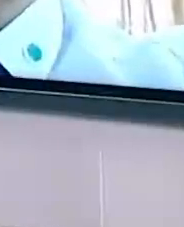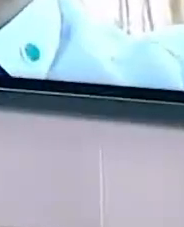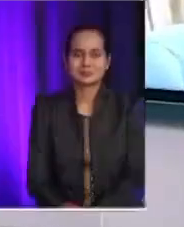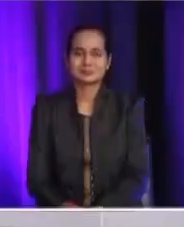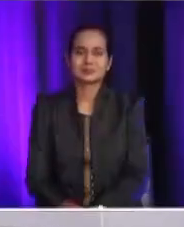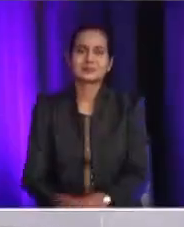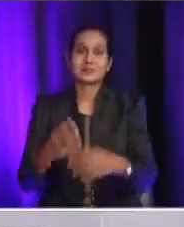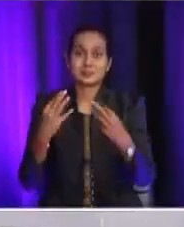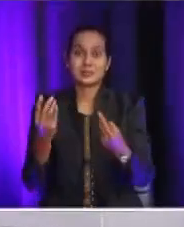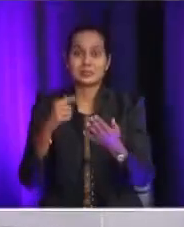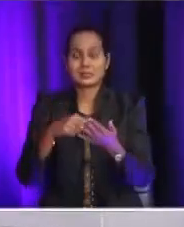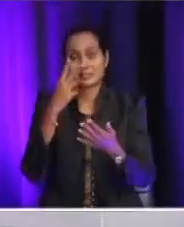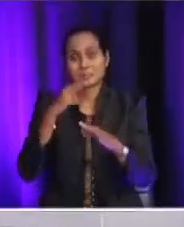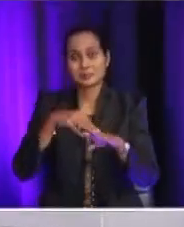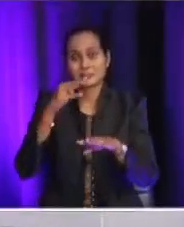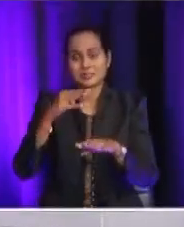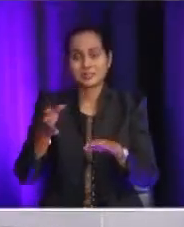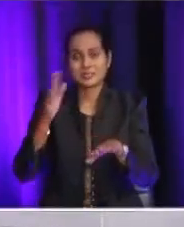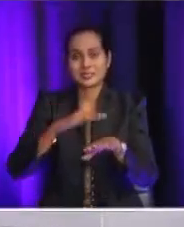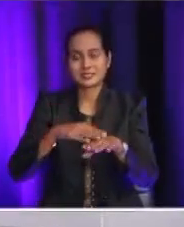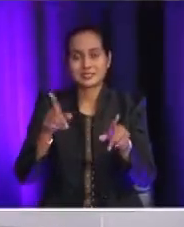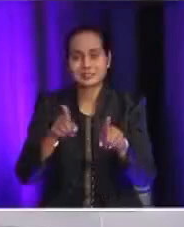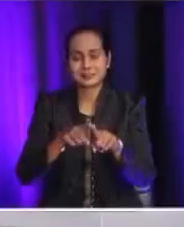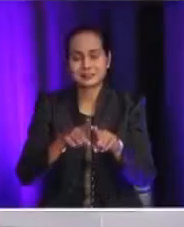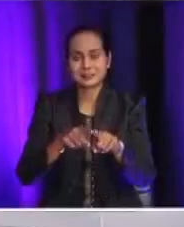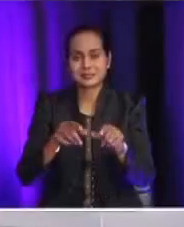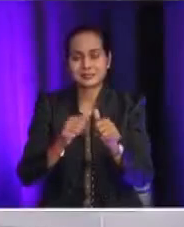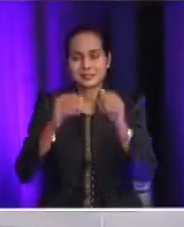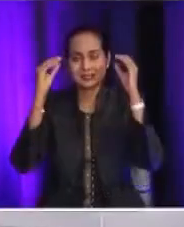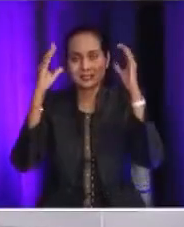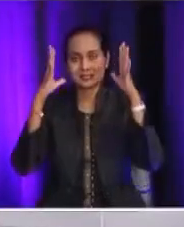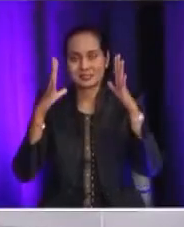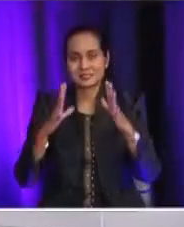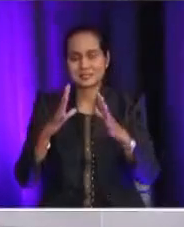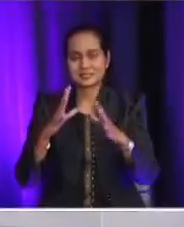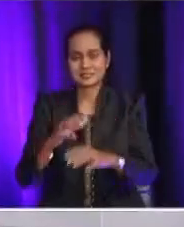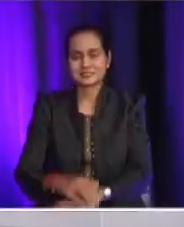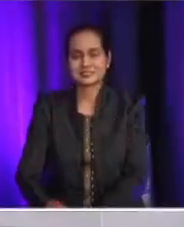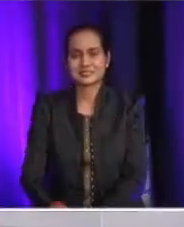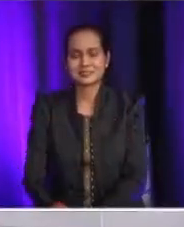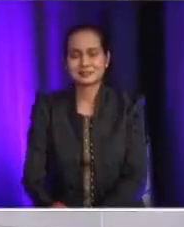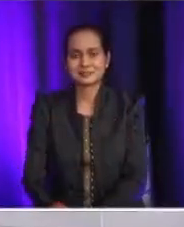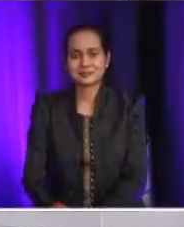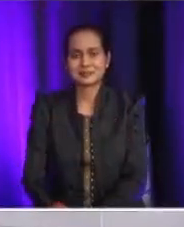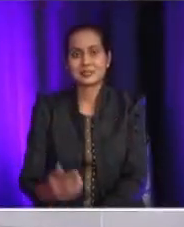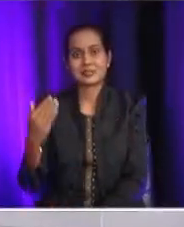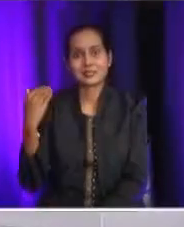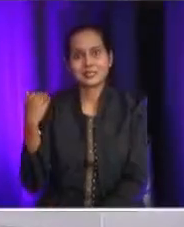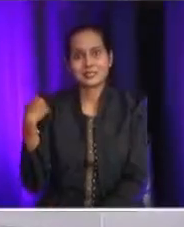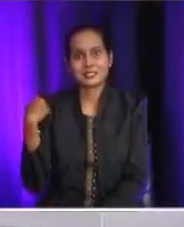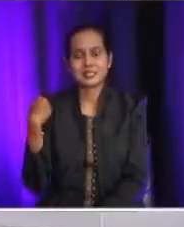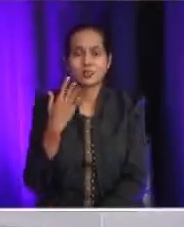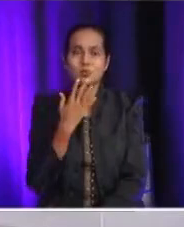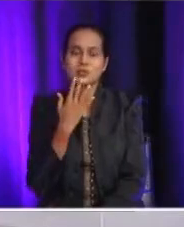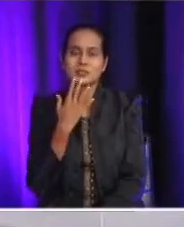Baik, masih lagi menyaksikan Menengah Atas bersama dengan saya, Akmal Nazri. Ini, nampak tak? Ada warna